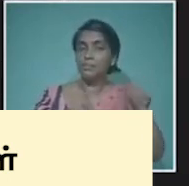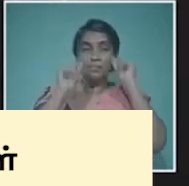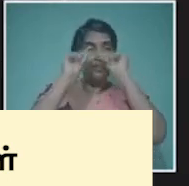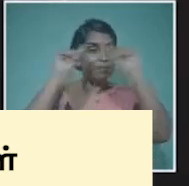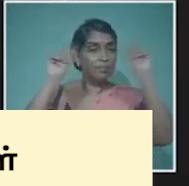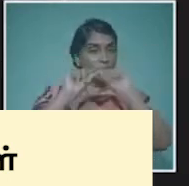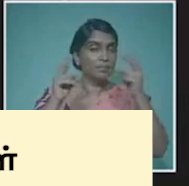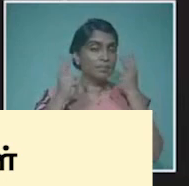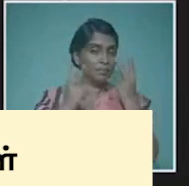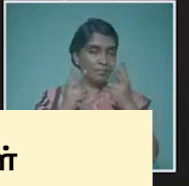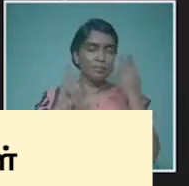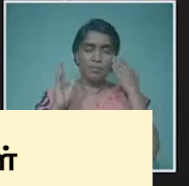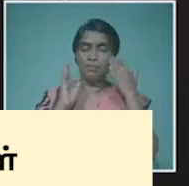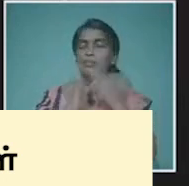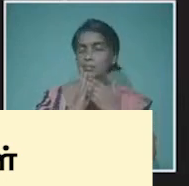இன்று